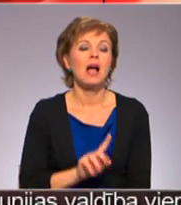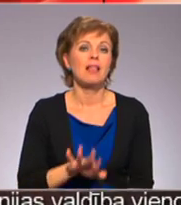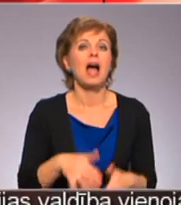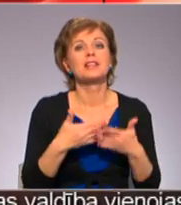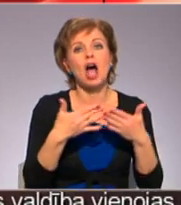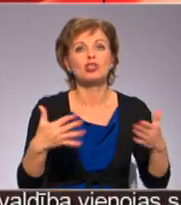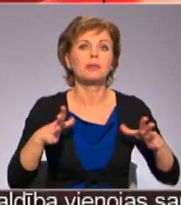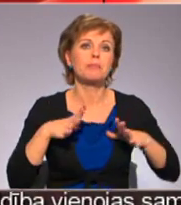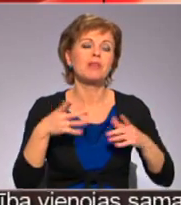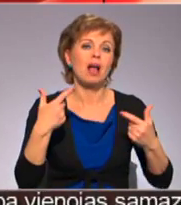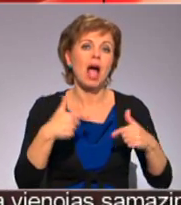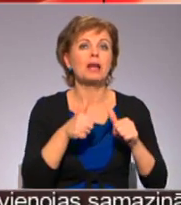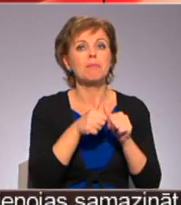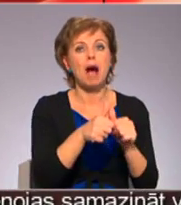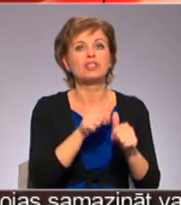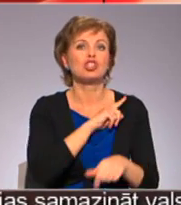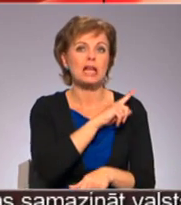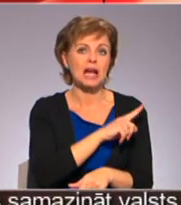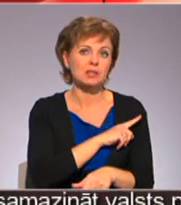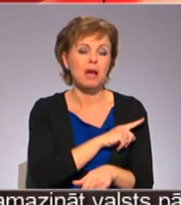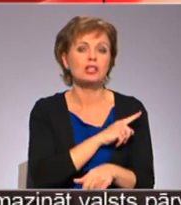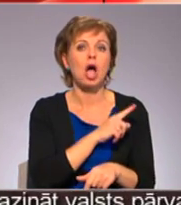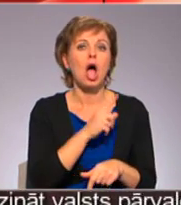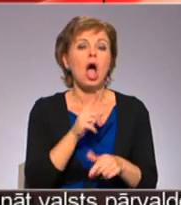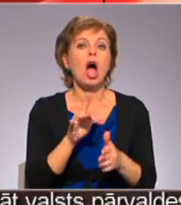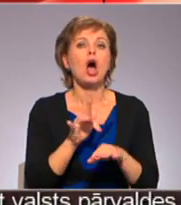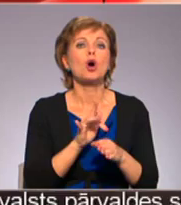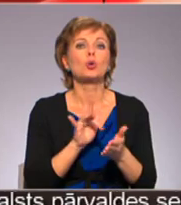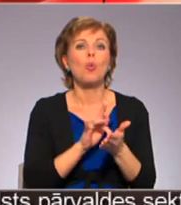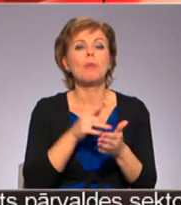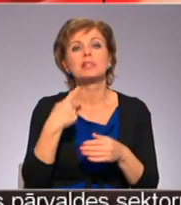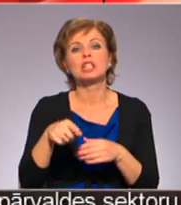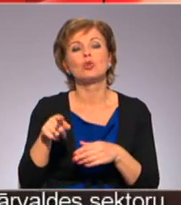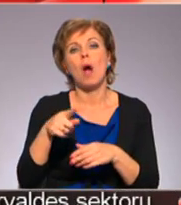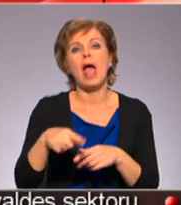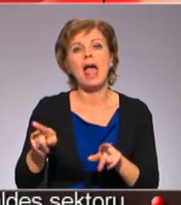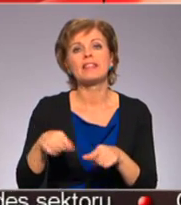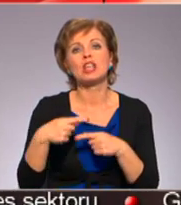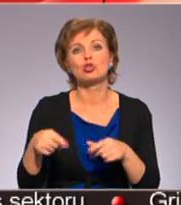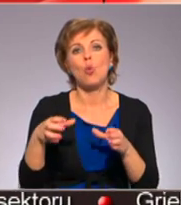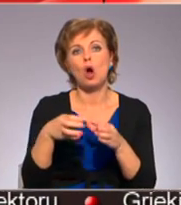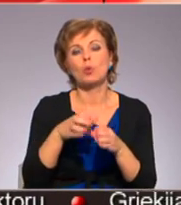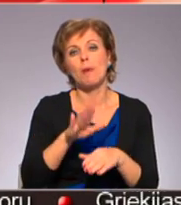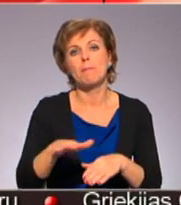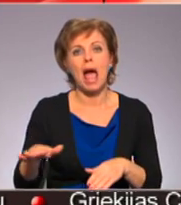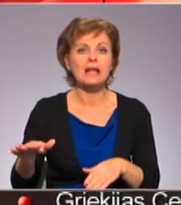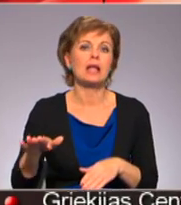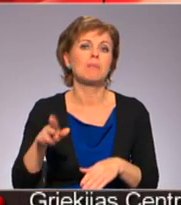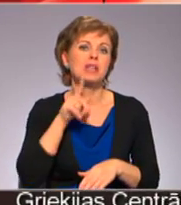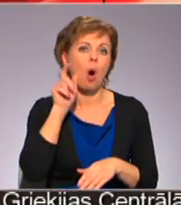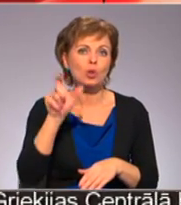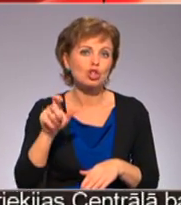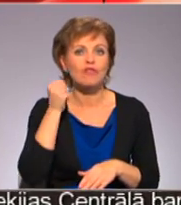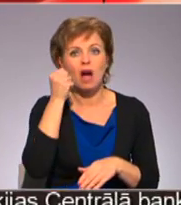Lai dažādot brīvā laika pavadīšanas iespējas Romu un citu etnisko grupu bērniem un jauniešiem, Valmierā norisinās nometne Brīvdienu akadēmija.